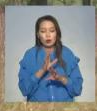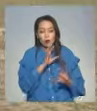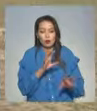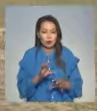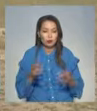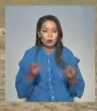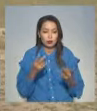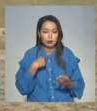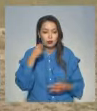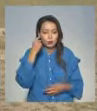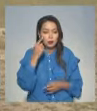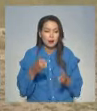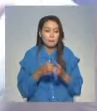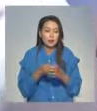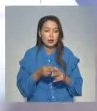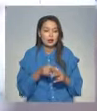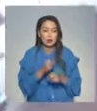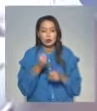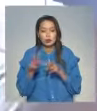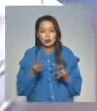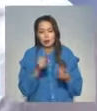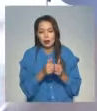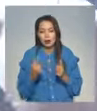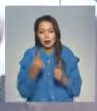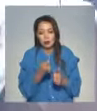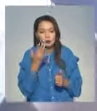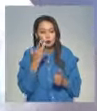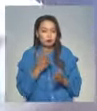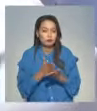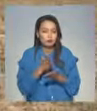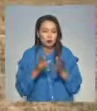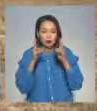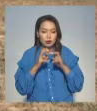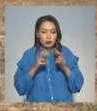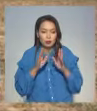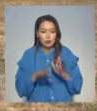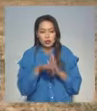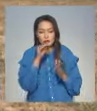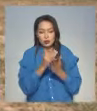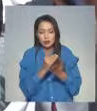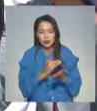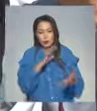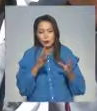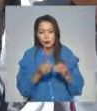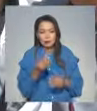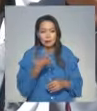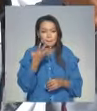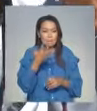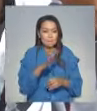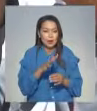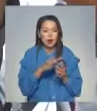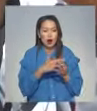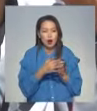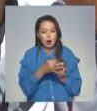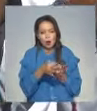ойлаймын. Партиялықтар бұл істі бақылауға алып, апта сайын тұрақты мониторинг жүргізіп келеді. Сонымен қатар сайлауалды бағдарлама бойынша биыл 5 елді мекенге ауыз